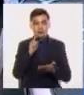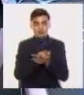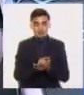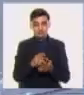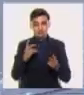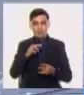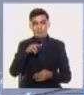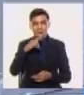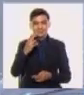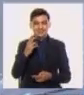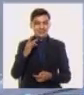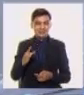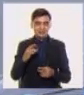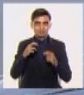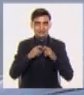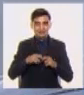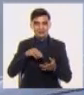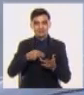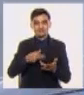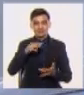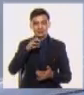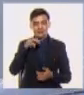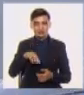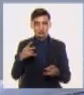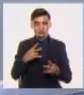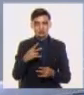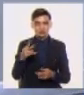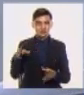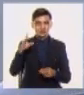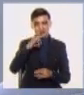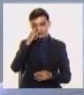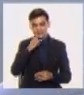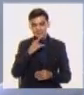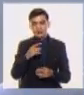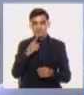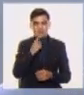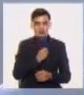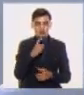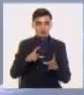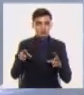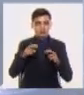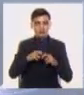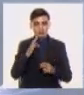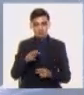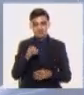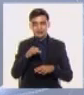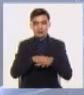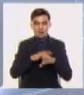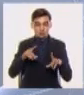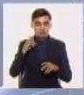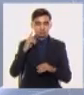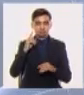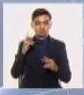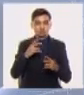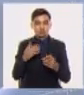Обязательное ПЦР-тестирование и двухнедельный карантин отныне ждут всех казахстанских призывников. Гражданам приходится приспосабливаться к